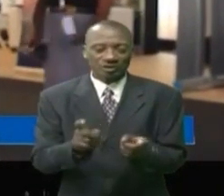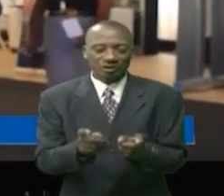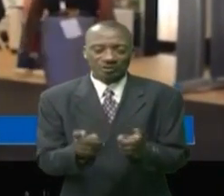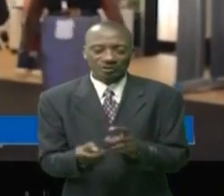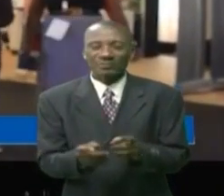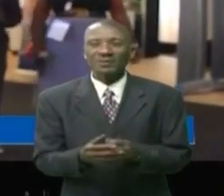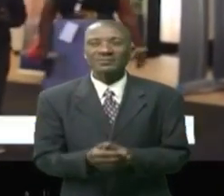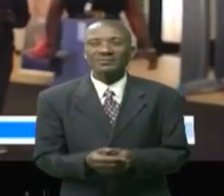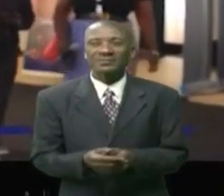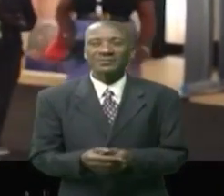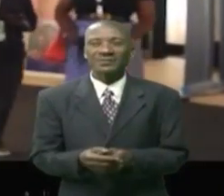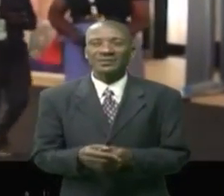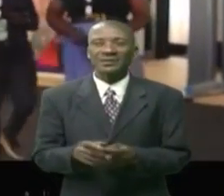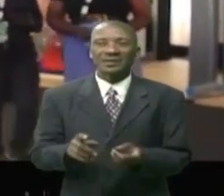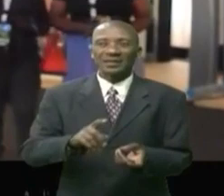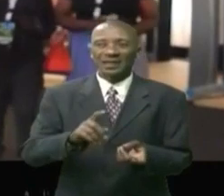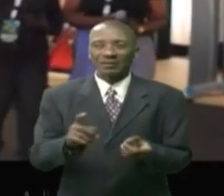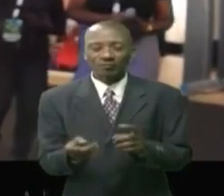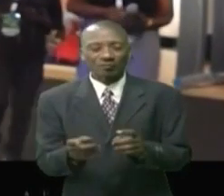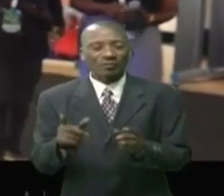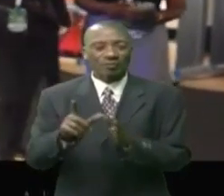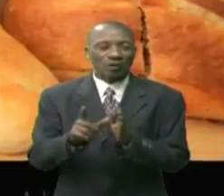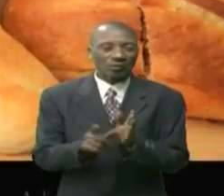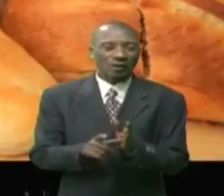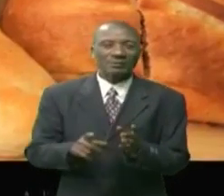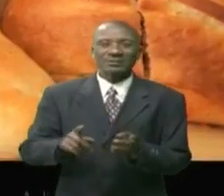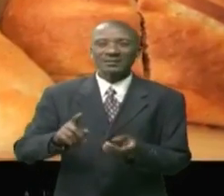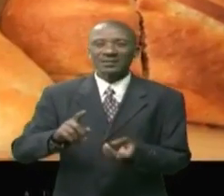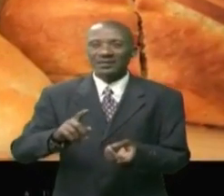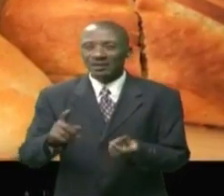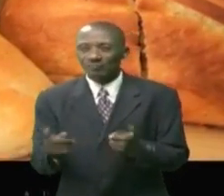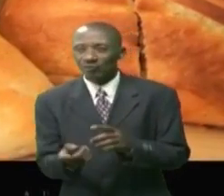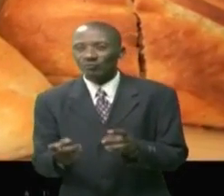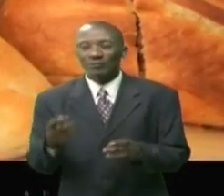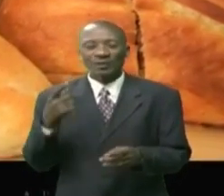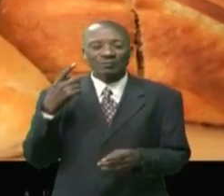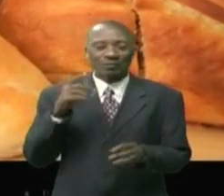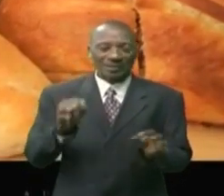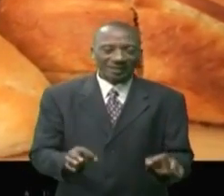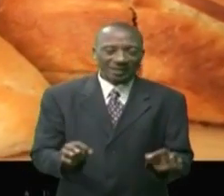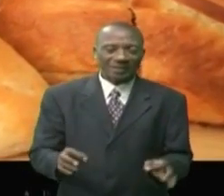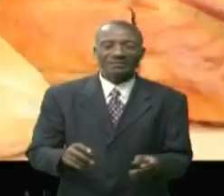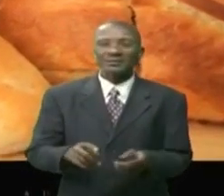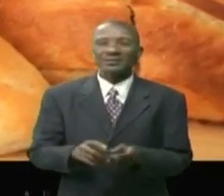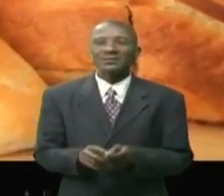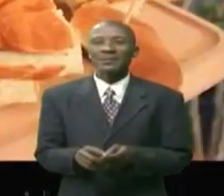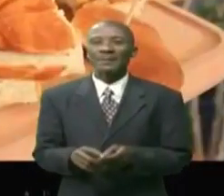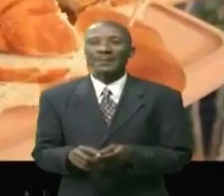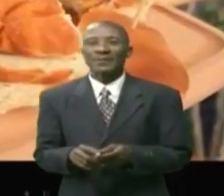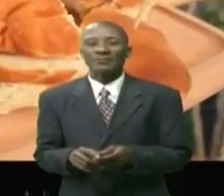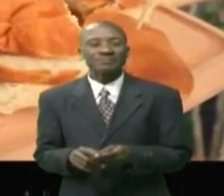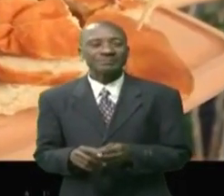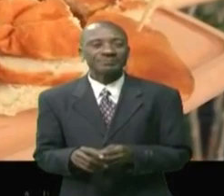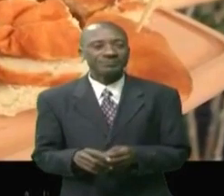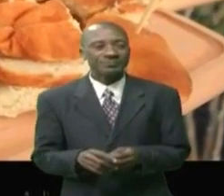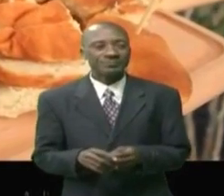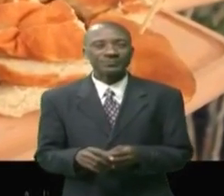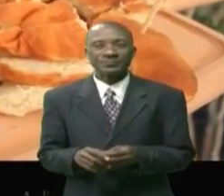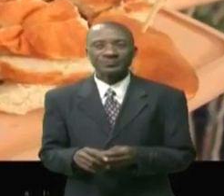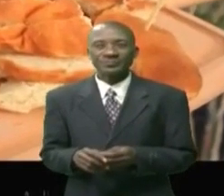porté sur l'adoption de la norme du pain et de la pâtisserie, Nous avons également